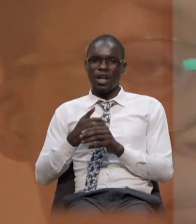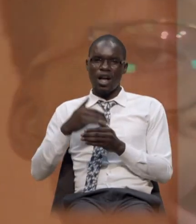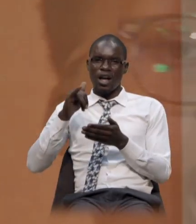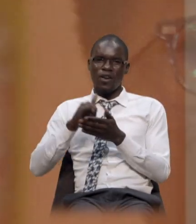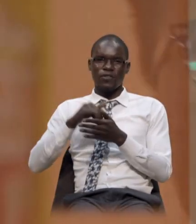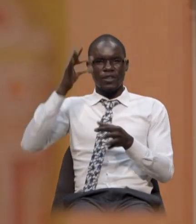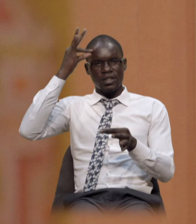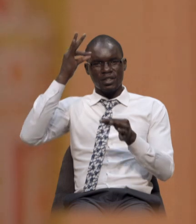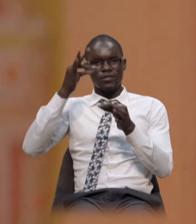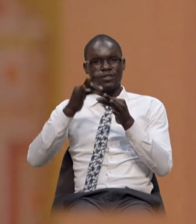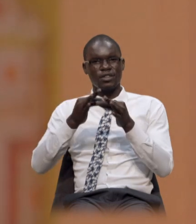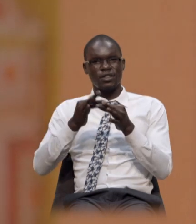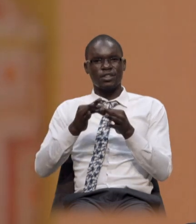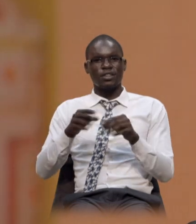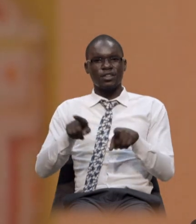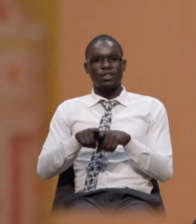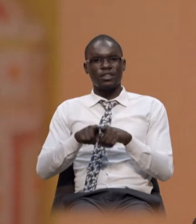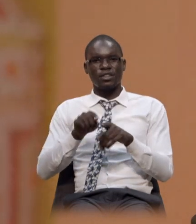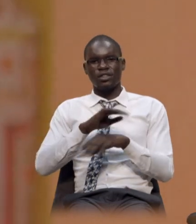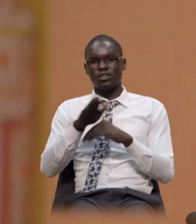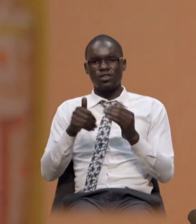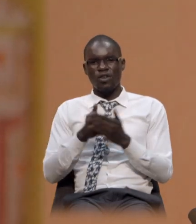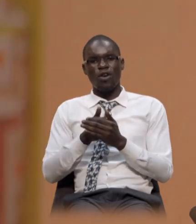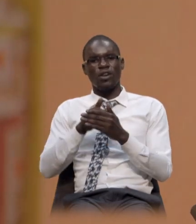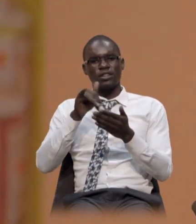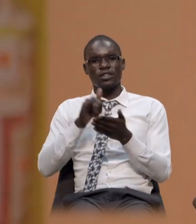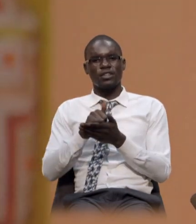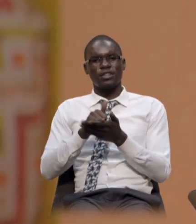Tumaini moja na moja dini.